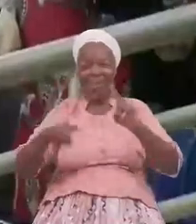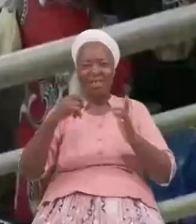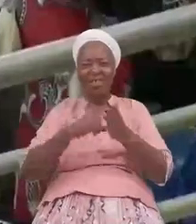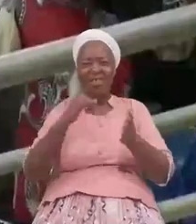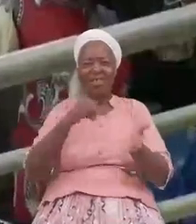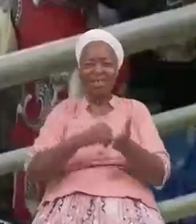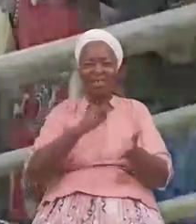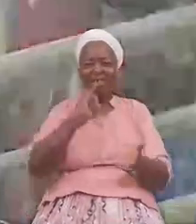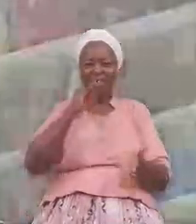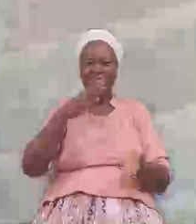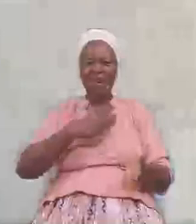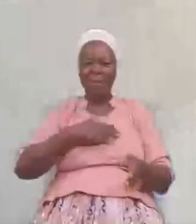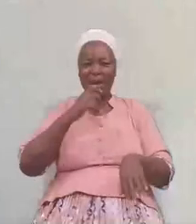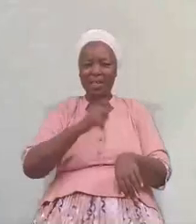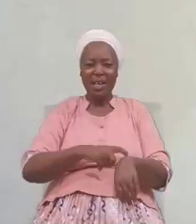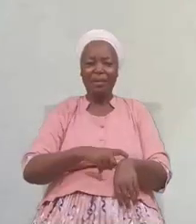C'est mon tour.